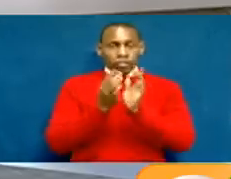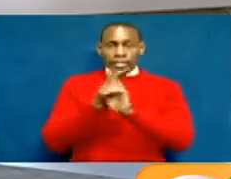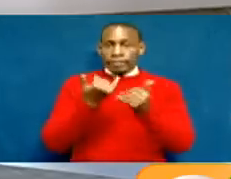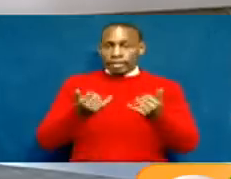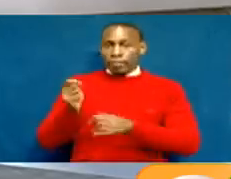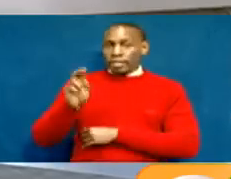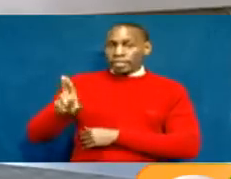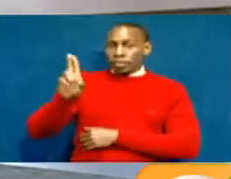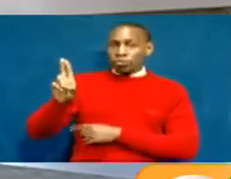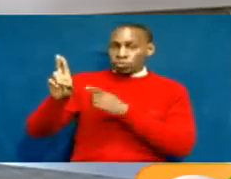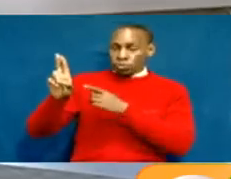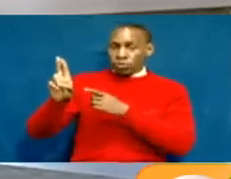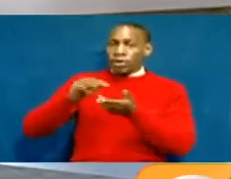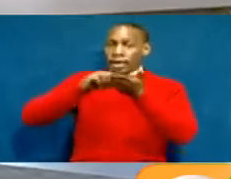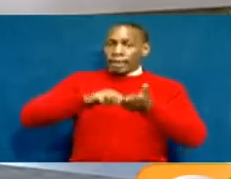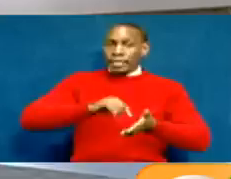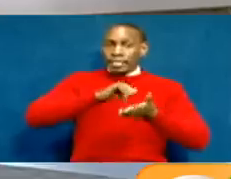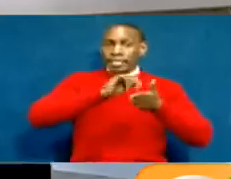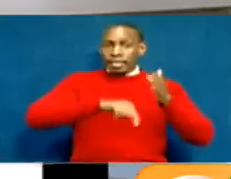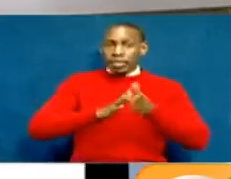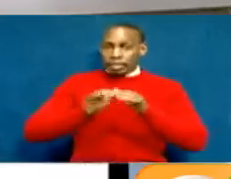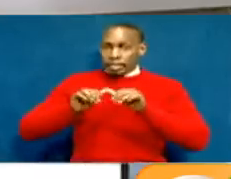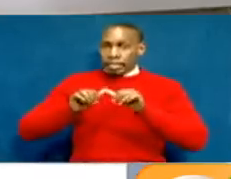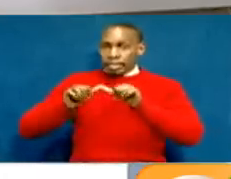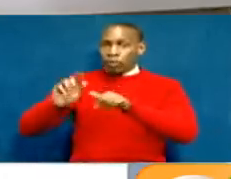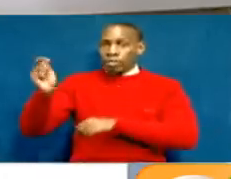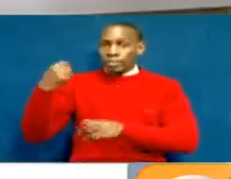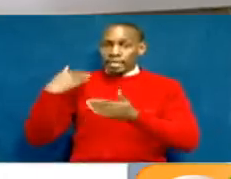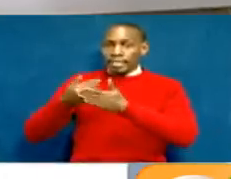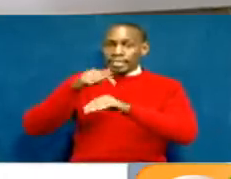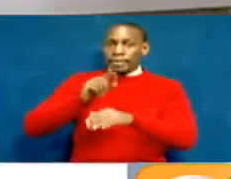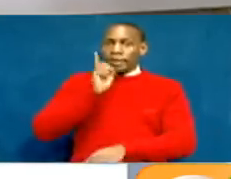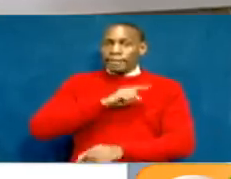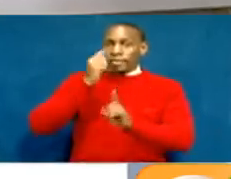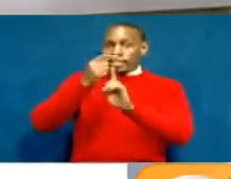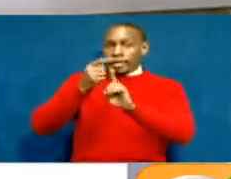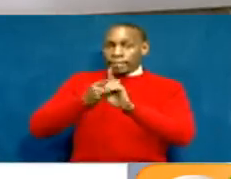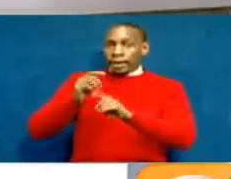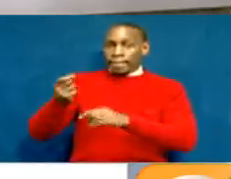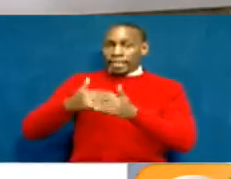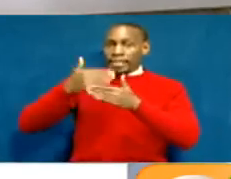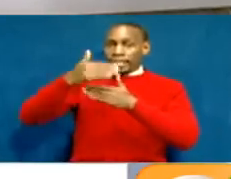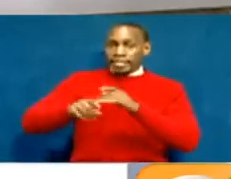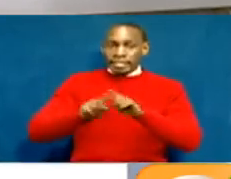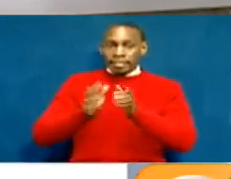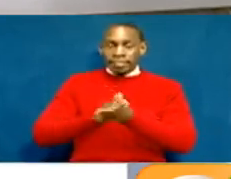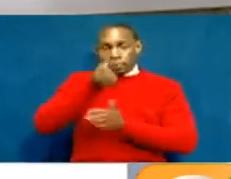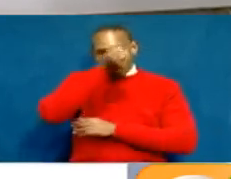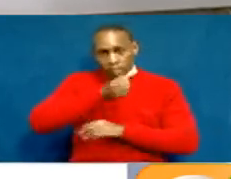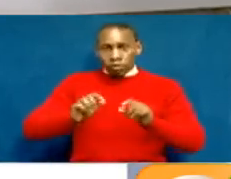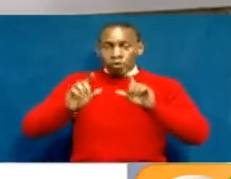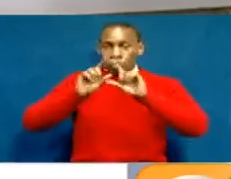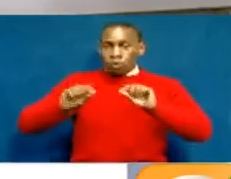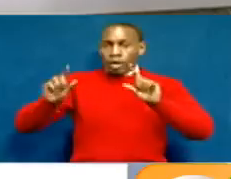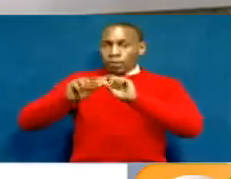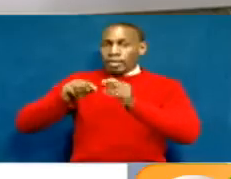Ni kwamba Rais Uhuru Kenyatta amesisitiza kwamba anasalia rais hadi atakapokamilisha muhula wake mwezi ujao na kupuuzilia mbali shinikizo